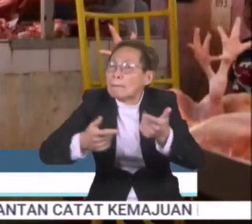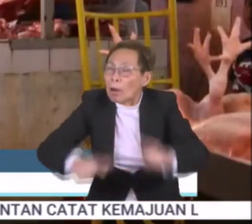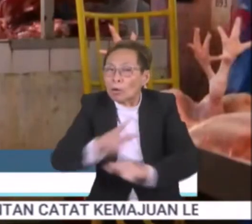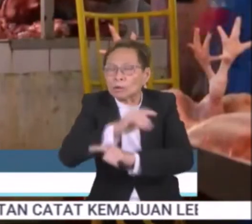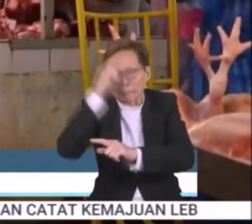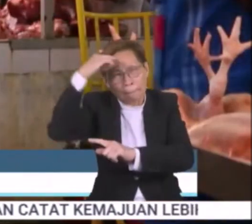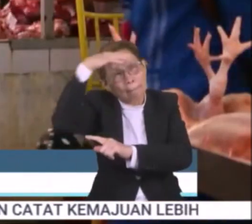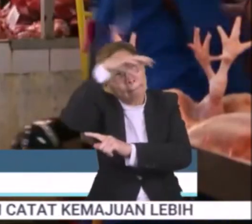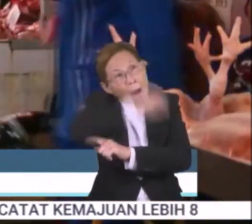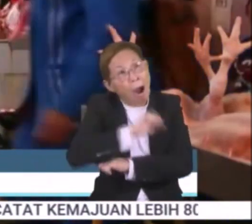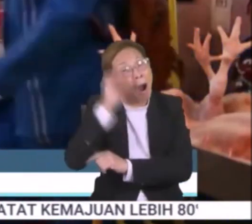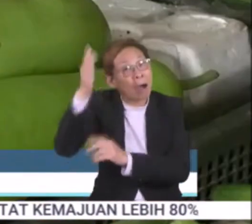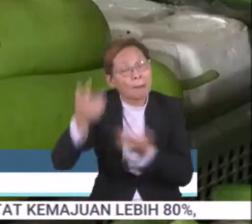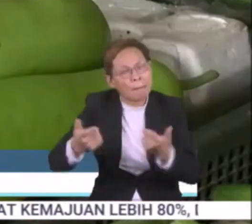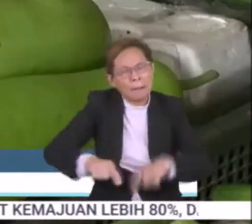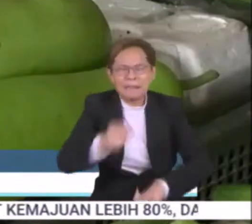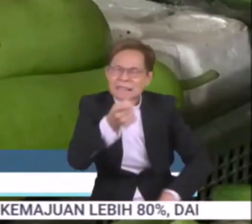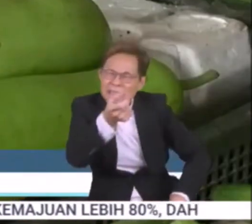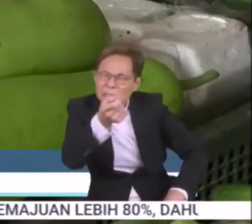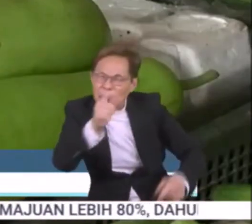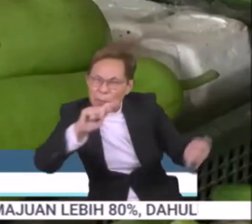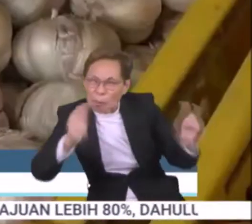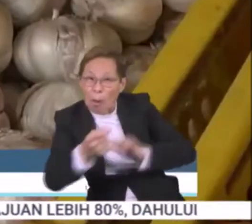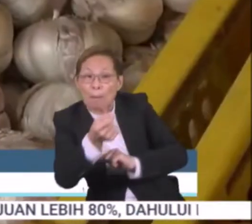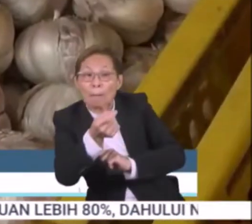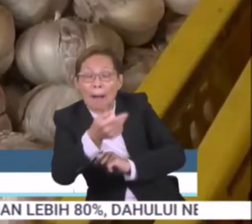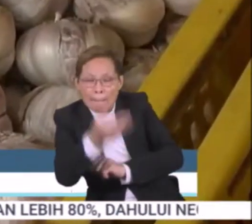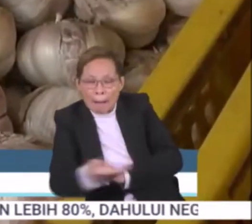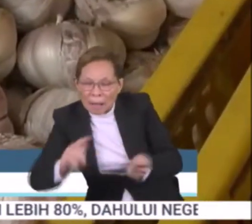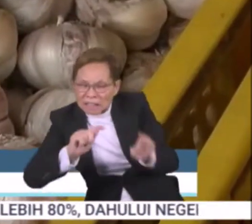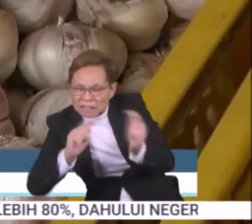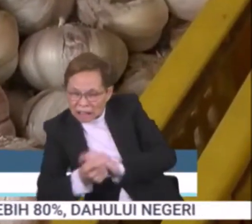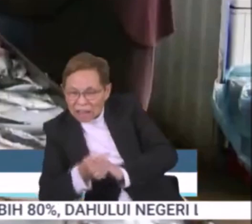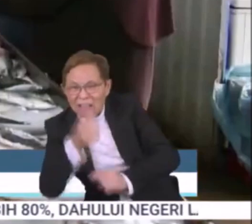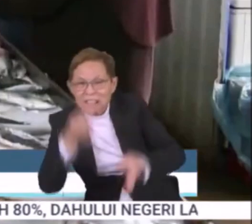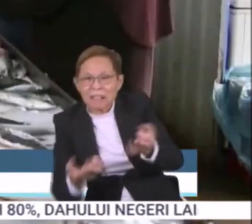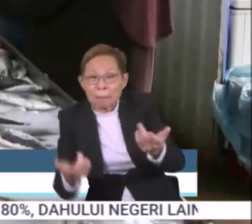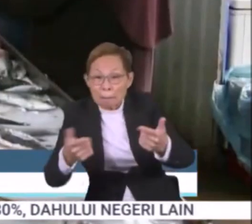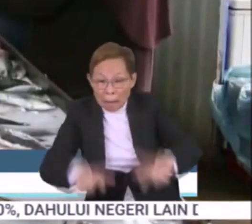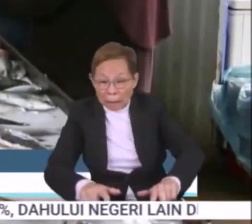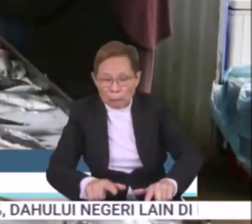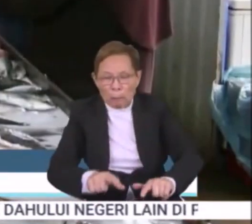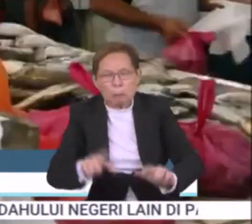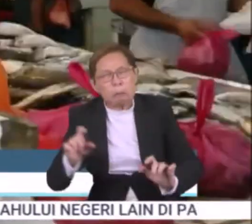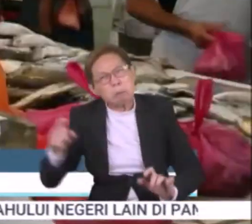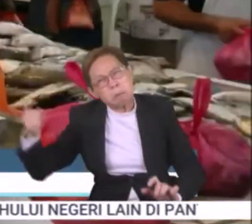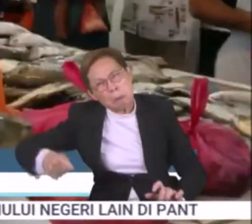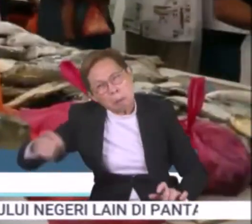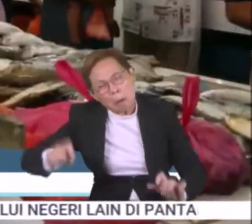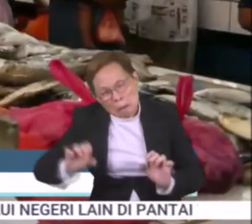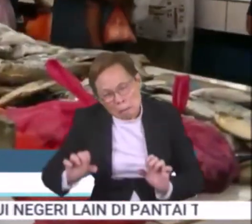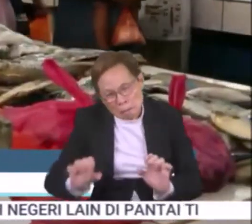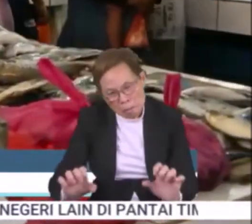selain menjangkakan akan berlaku sedikit perubahan harga barangan jika berlaku keadaan mendesak.